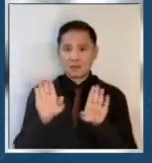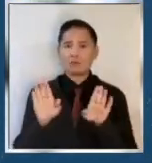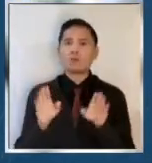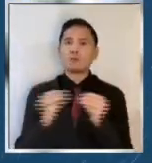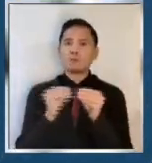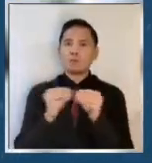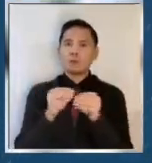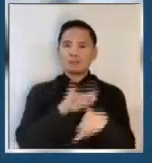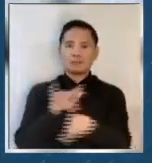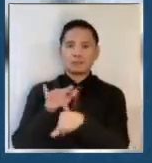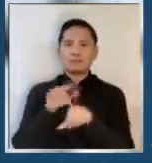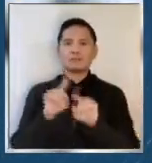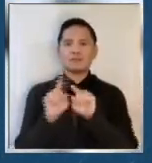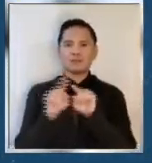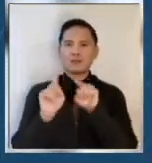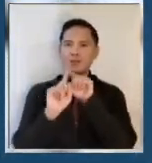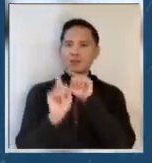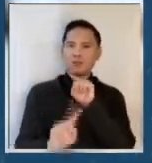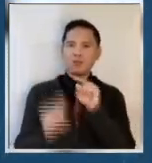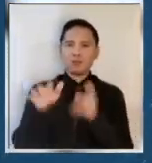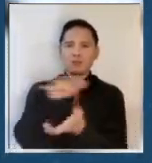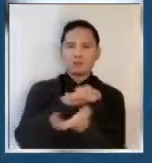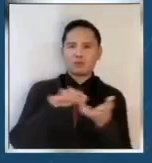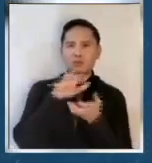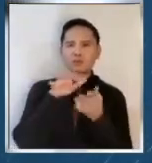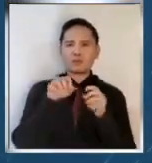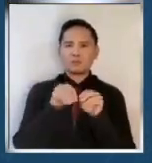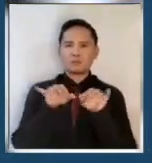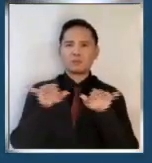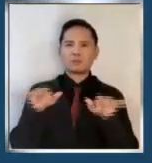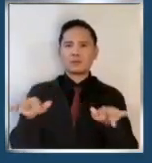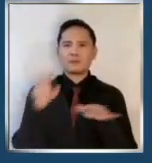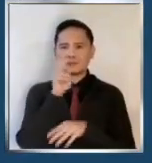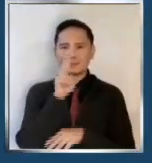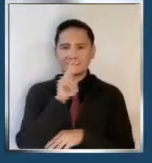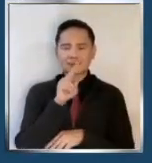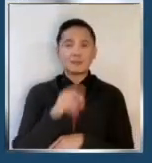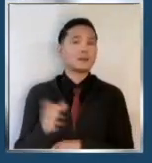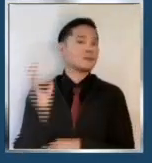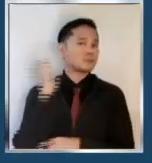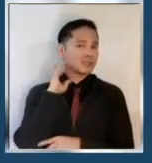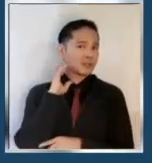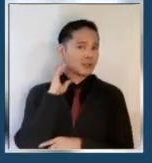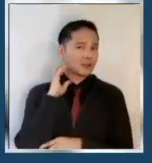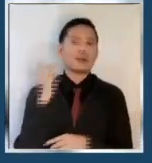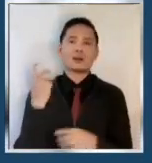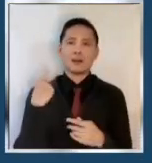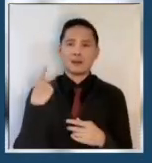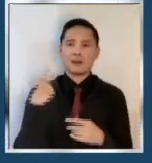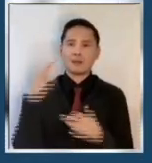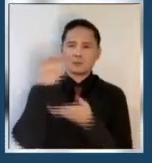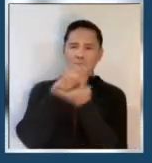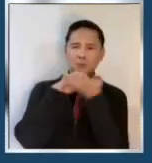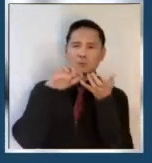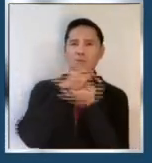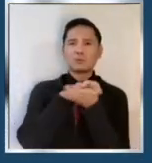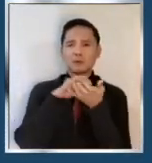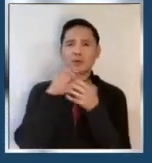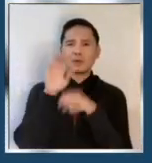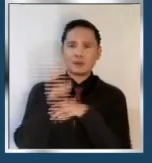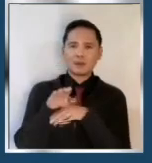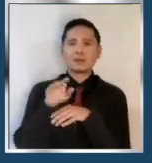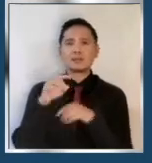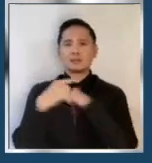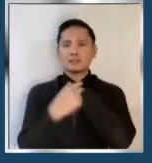thunderstorm dyan po sa buong Visayas. Sa Mindanao, may ulan din tuwing hapon, dyan sa may Zamboanga Peninsula,